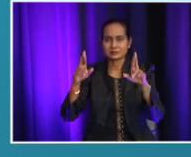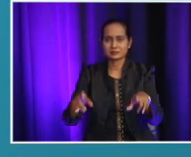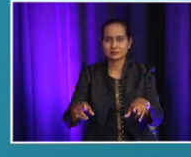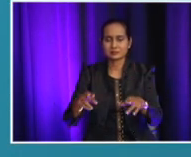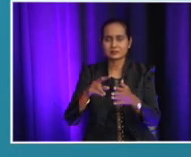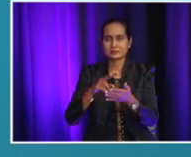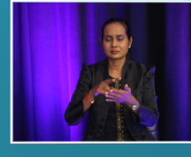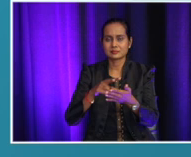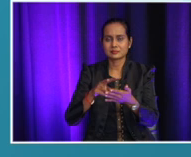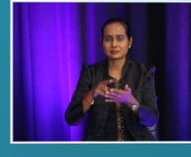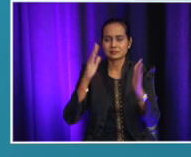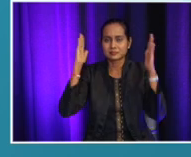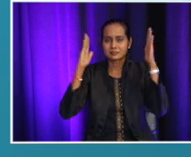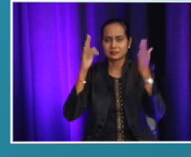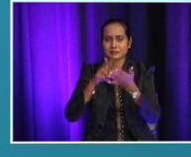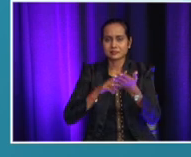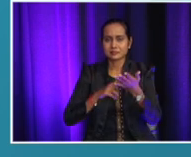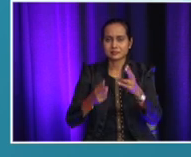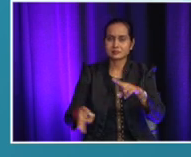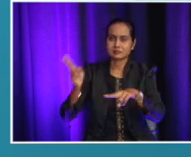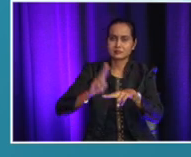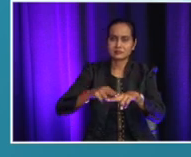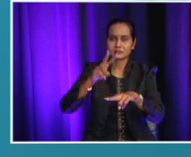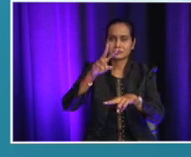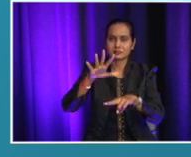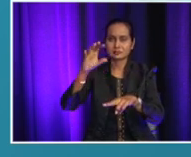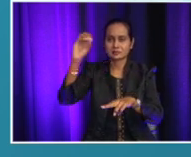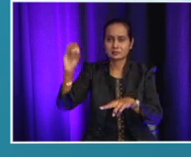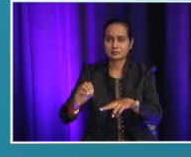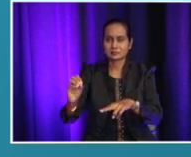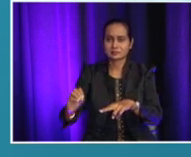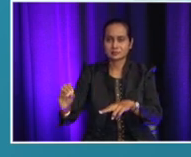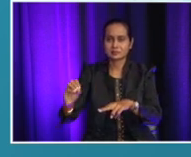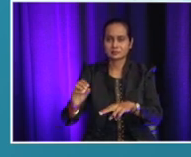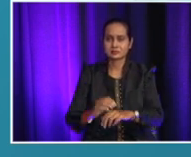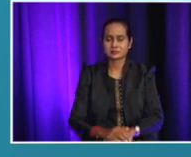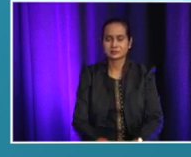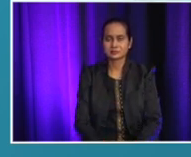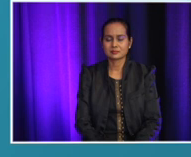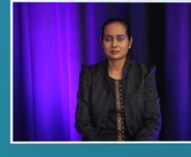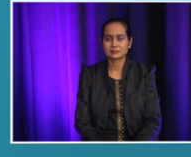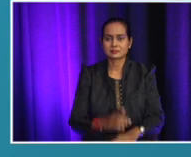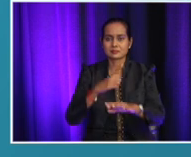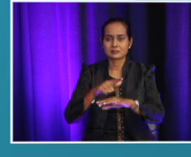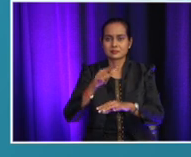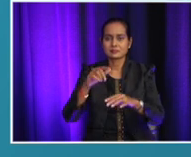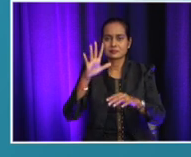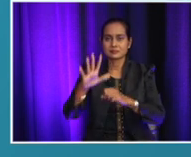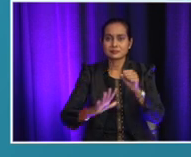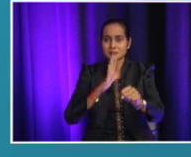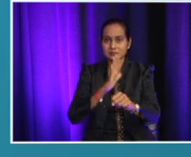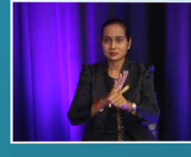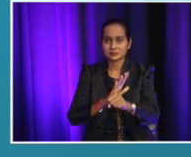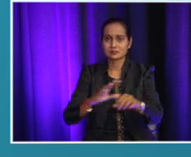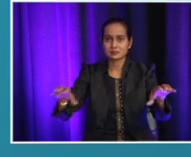meningkat kepada 2500 daripada jumlah penduduk pada 5 tahun pelaksanaannya daripada